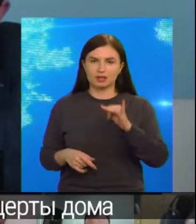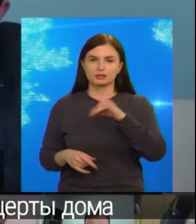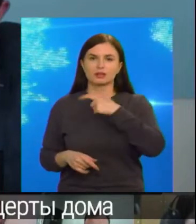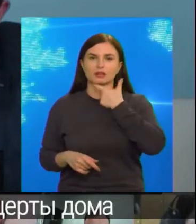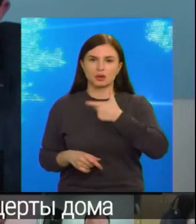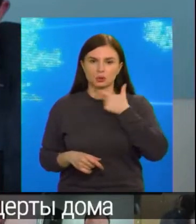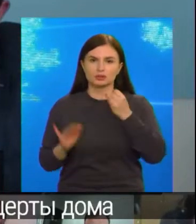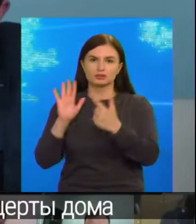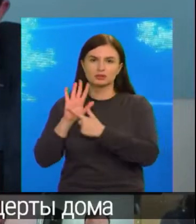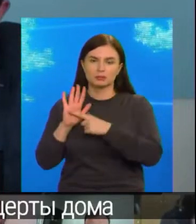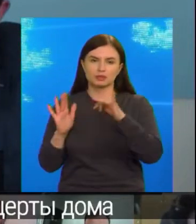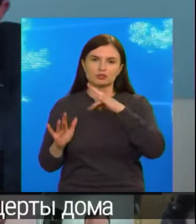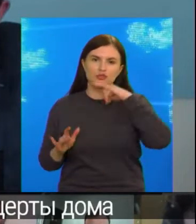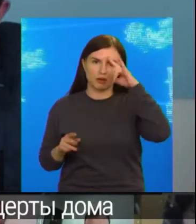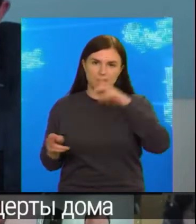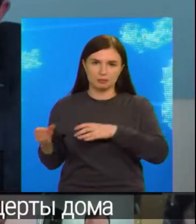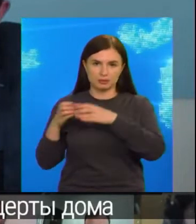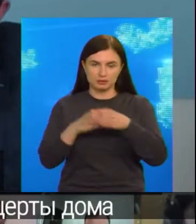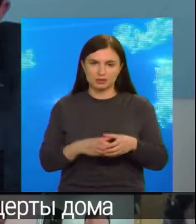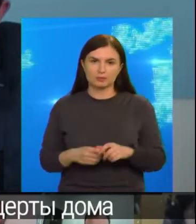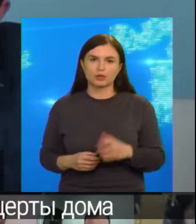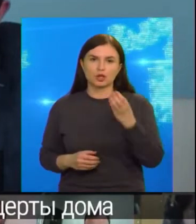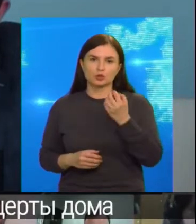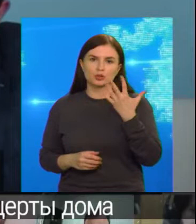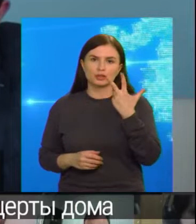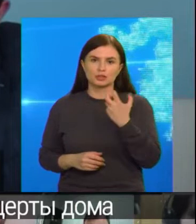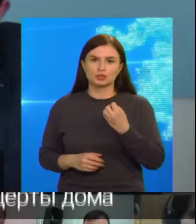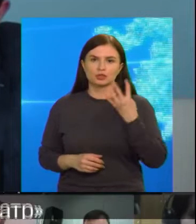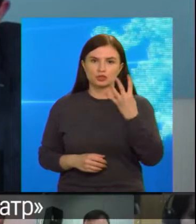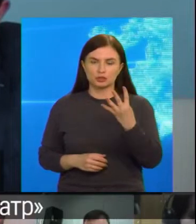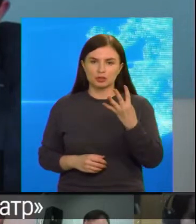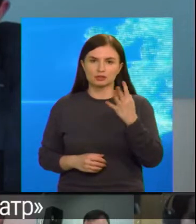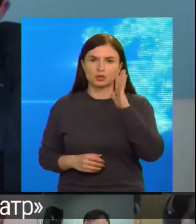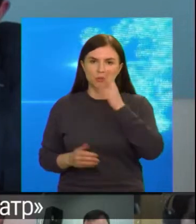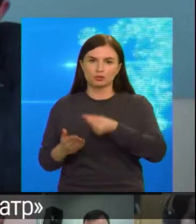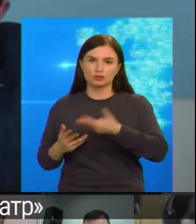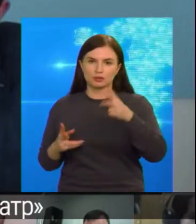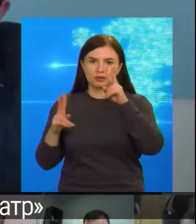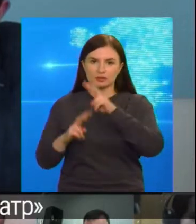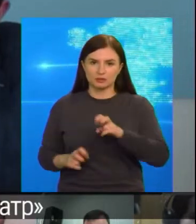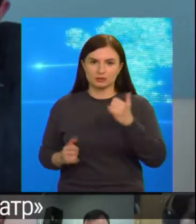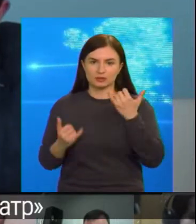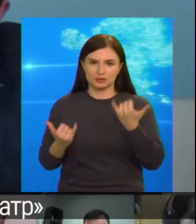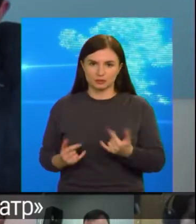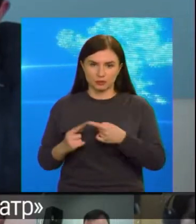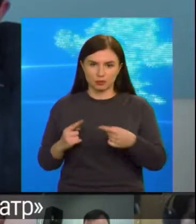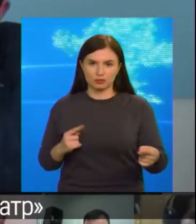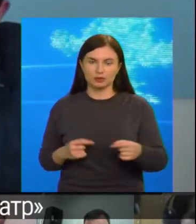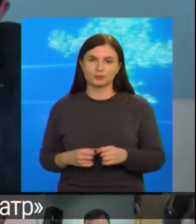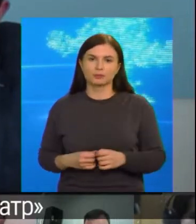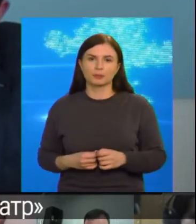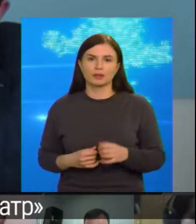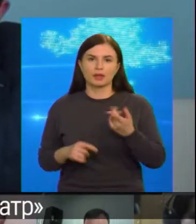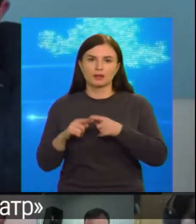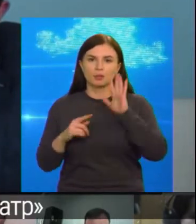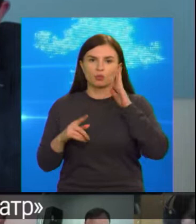7 бригад из Челябинска. Еще 314 проб будут взяты за сегодня. И это будет уже